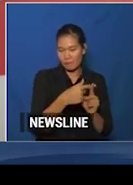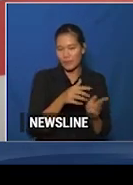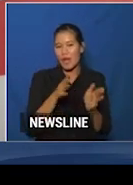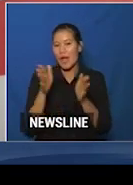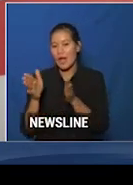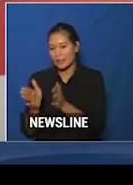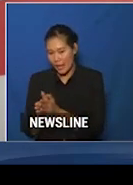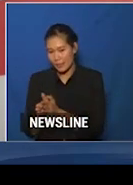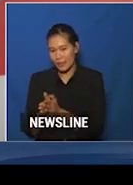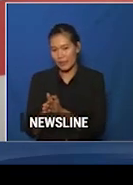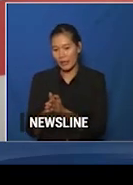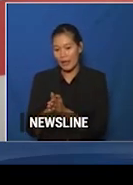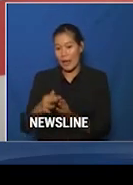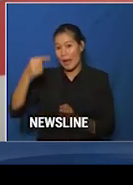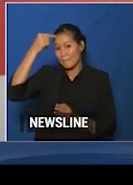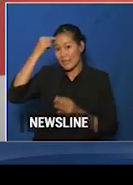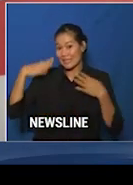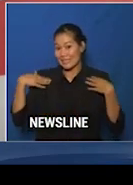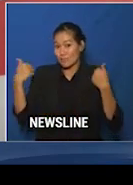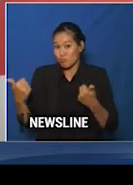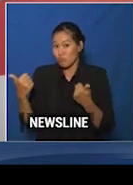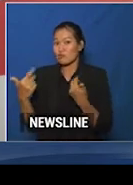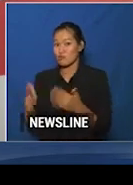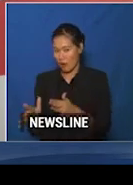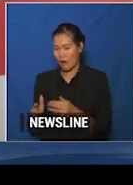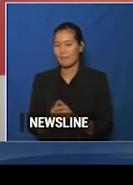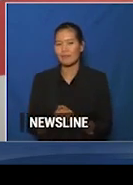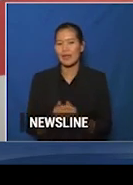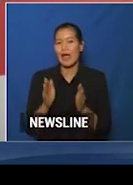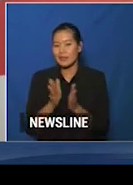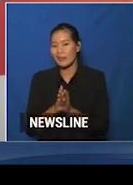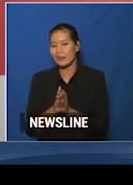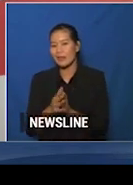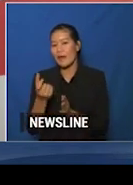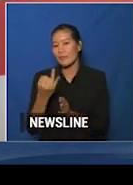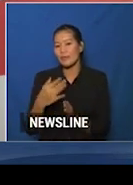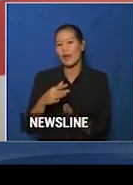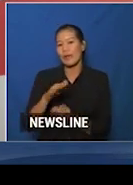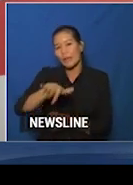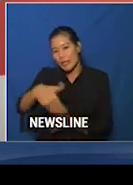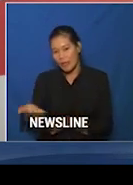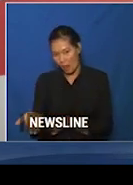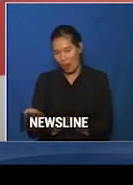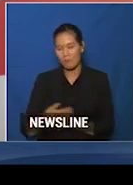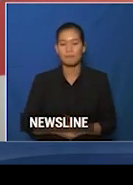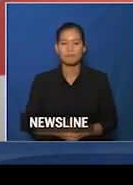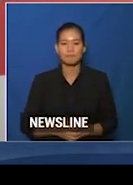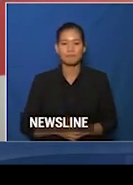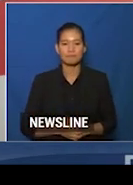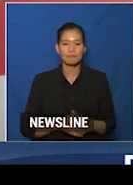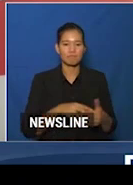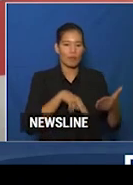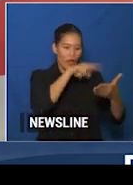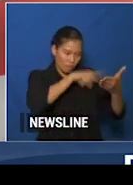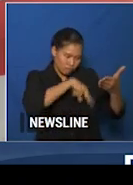pasien yang sudah sembuh dan Beberapa pasien yang harus meninggal dunia Data